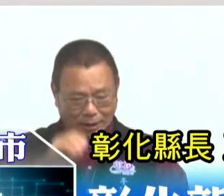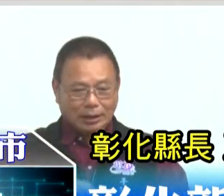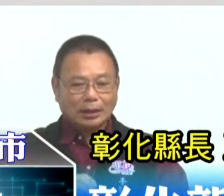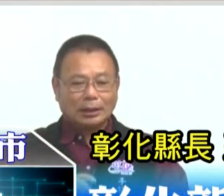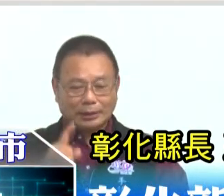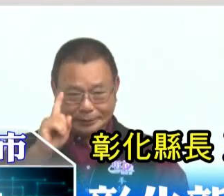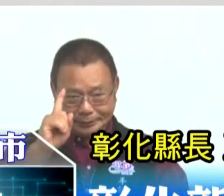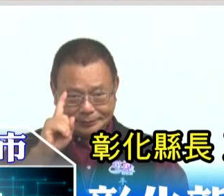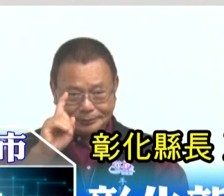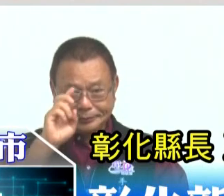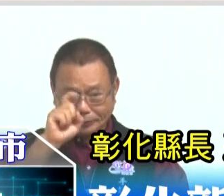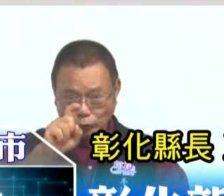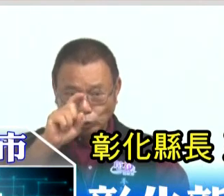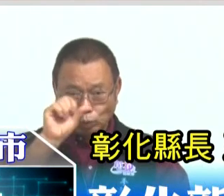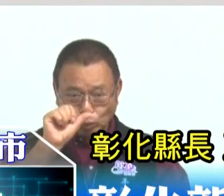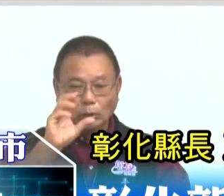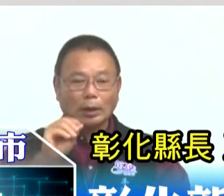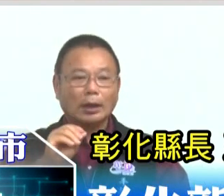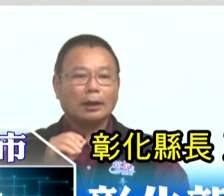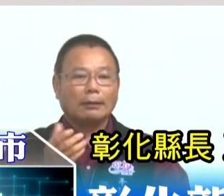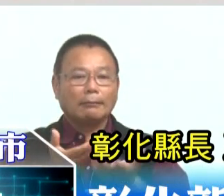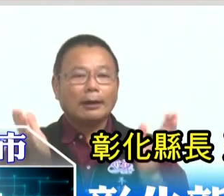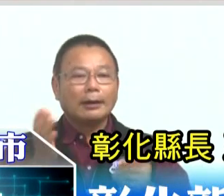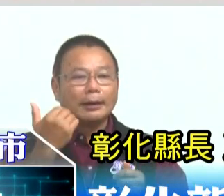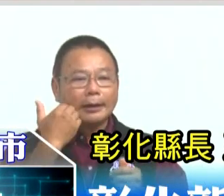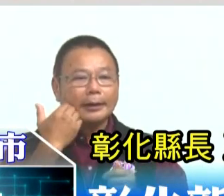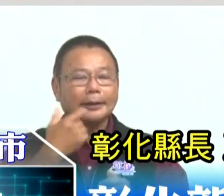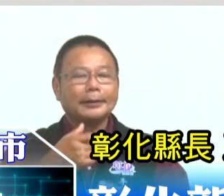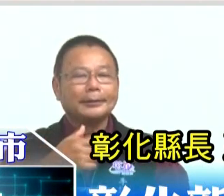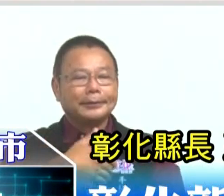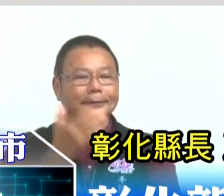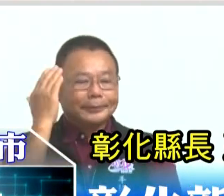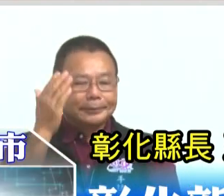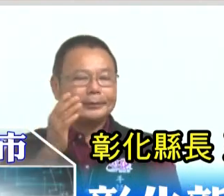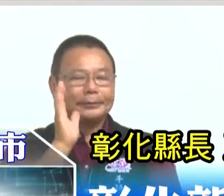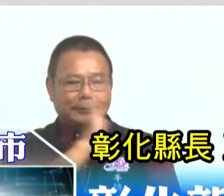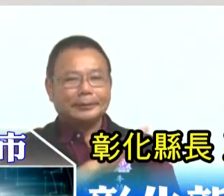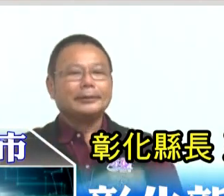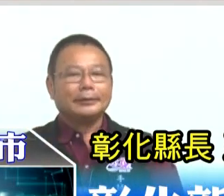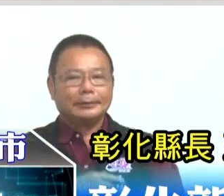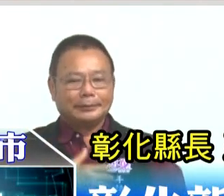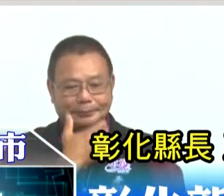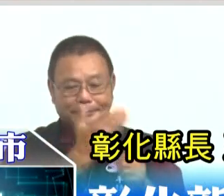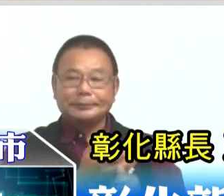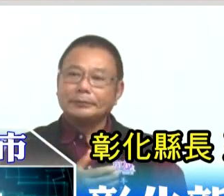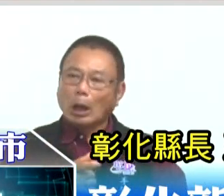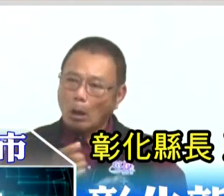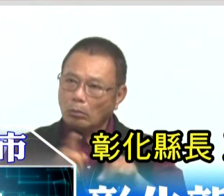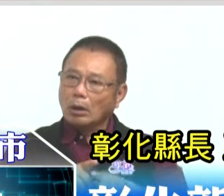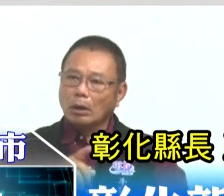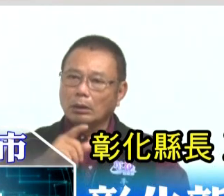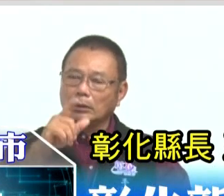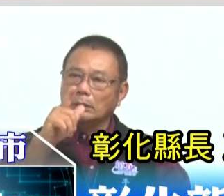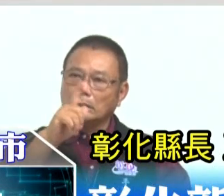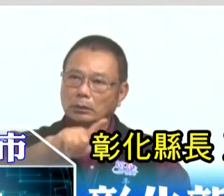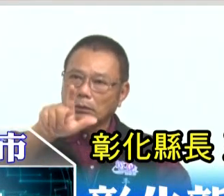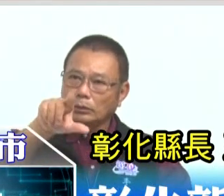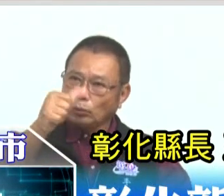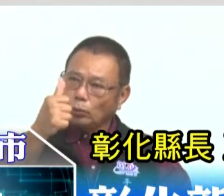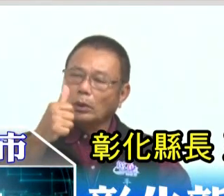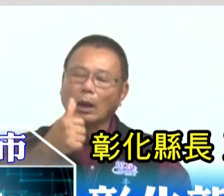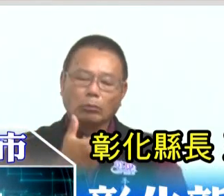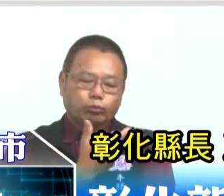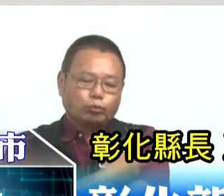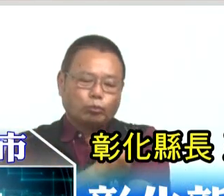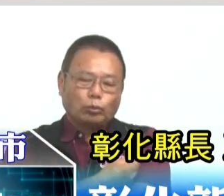面，第一波是15万剂分发给各个县市政府，我们啊获取配发是